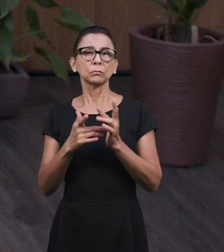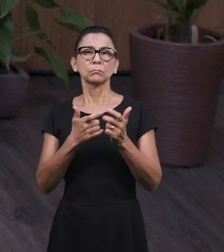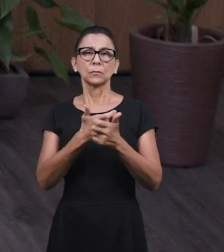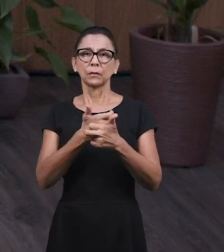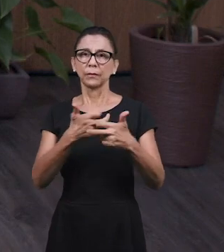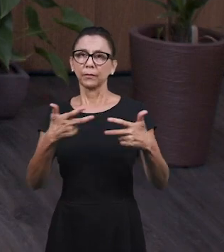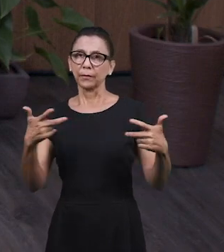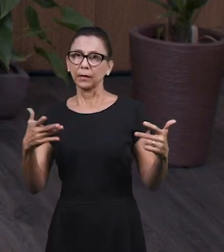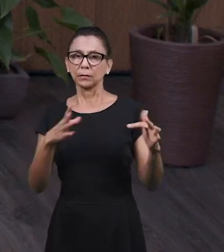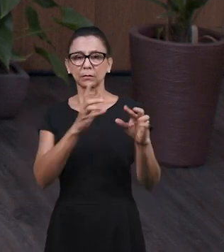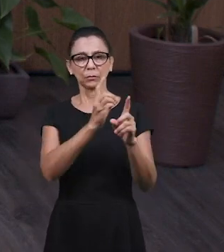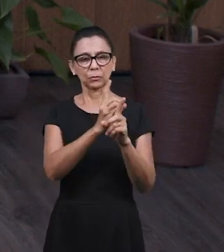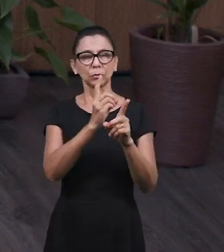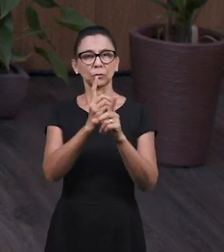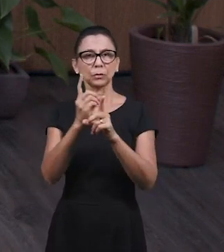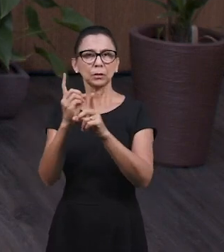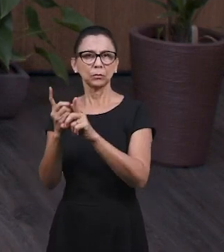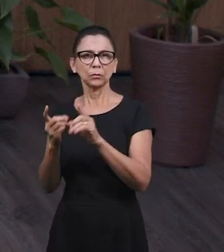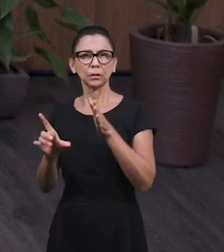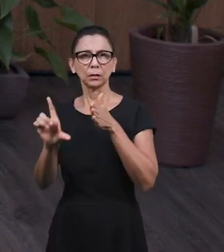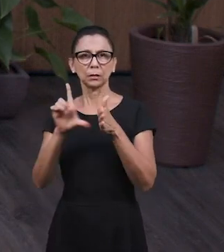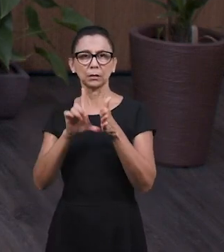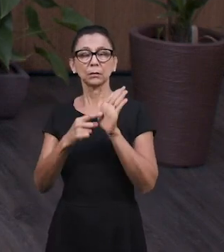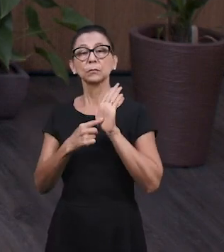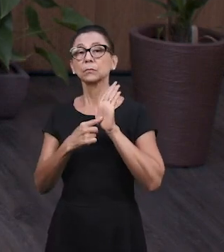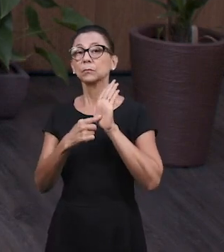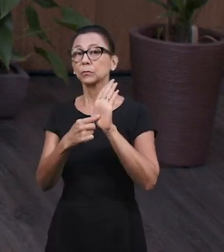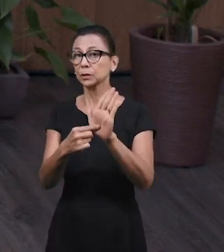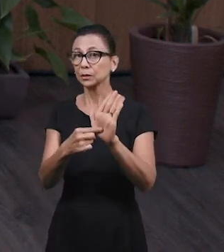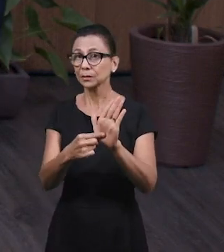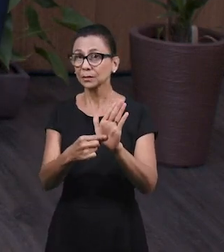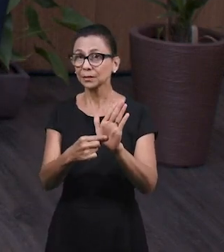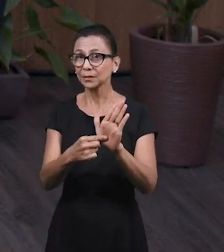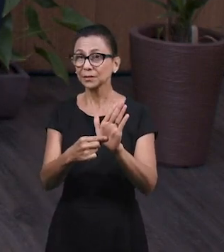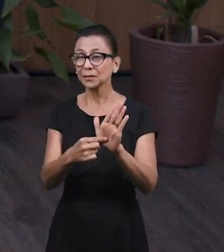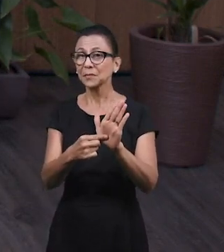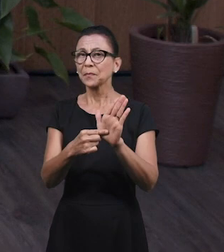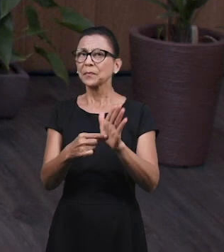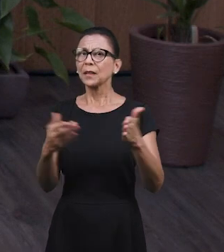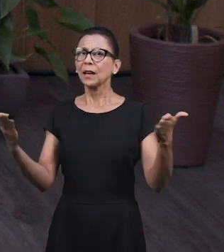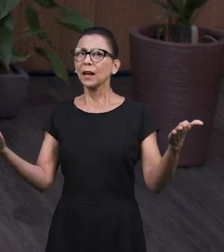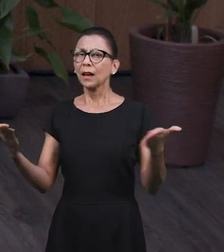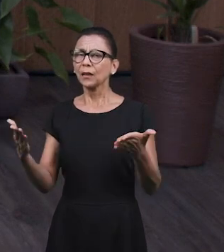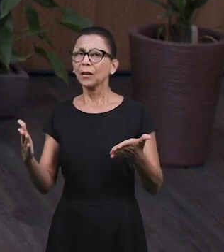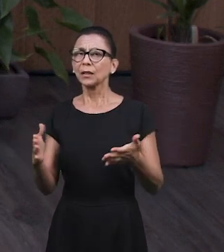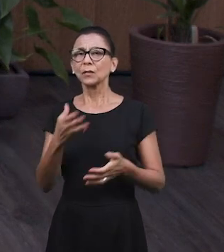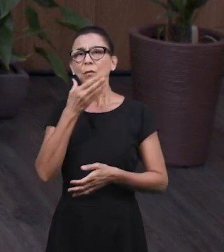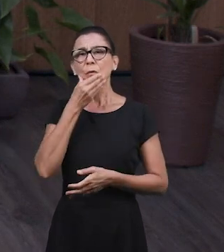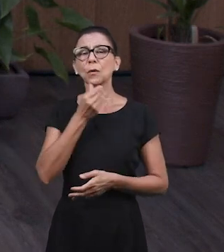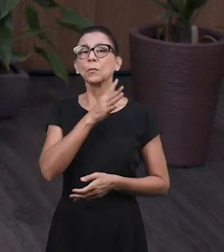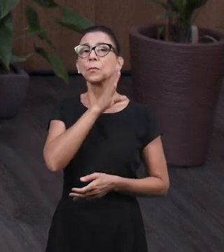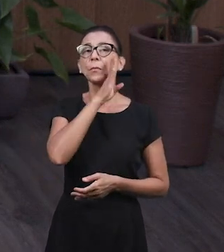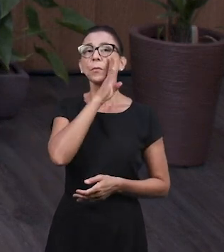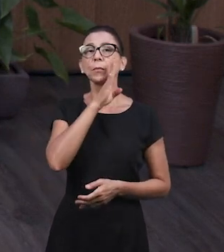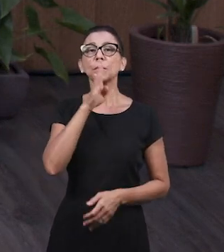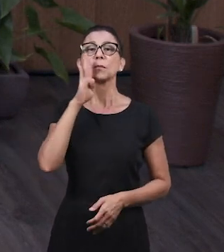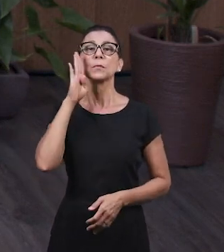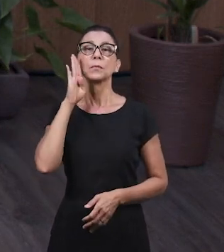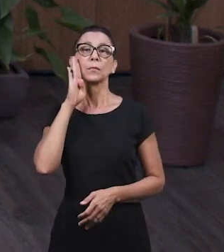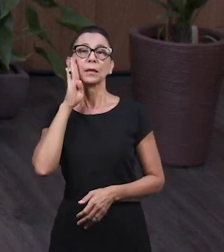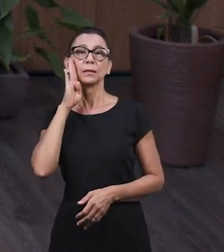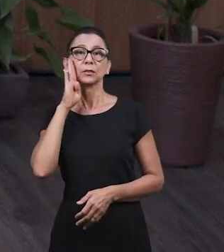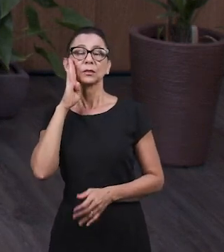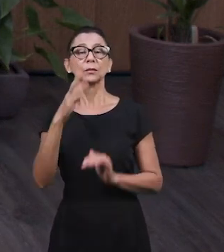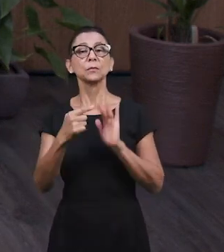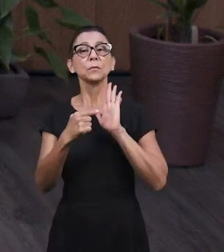telle comme les autres rencontres avec le Seigneur Jésus, quelques-uns déjà présentés ici dans les Sion de Manaïm, la rencontre avec